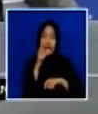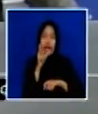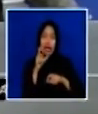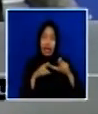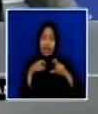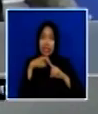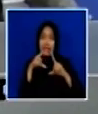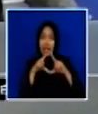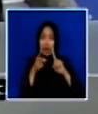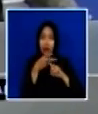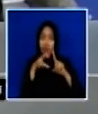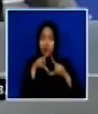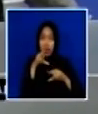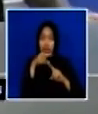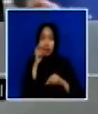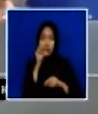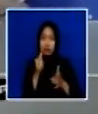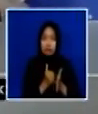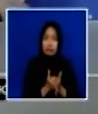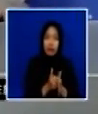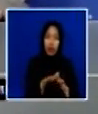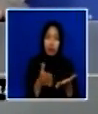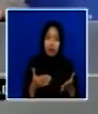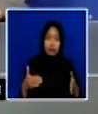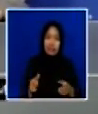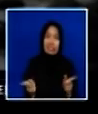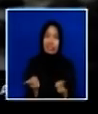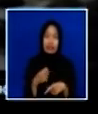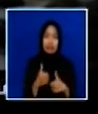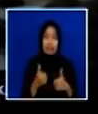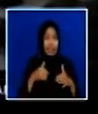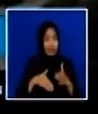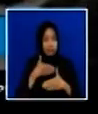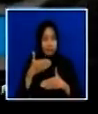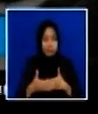proses penyebaran yang tenaga medis hingga berhasil melintasi sungai